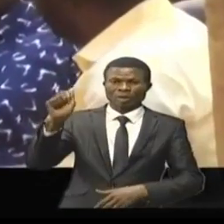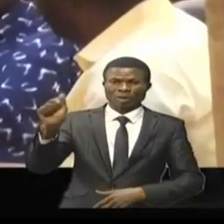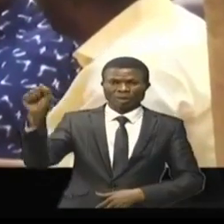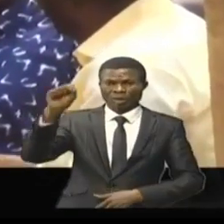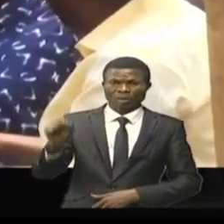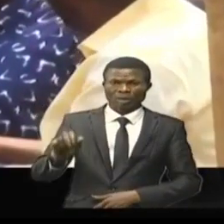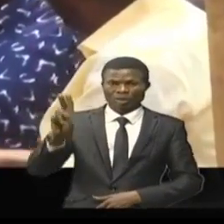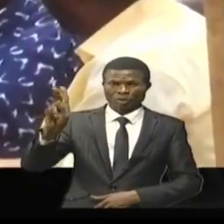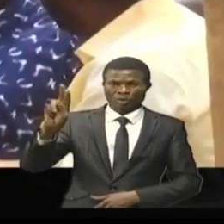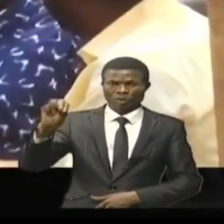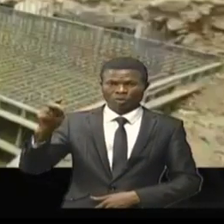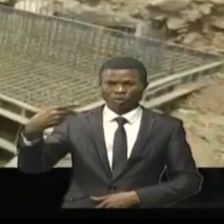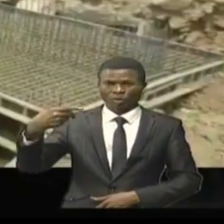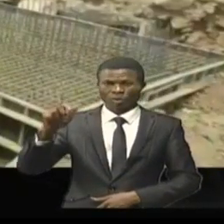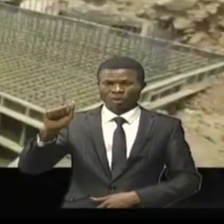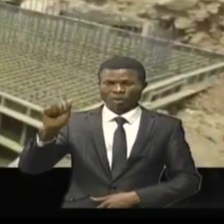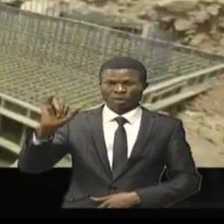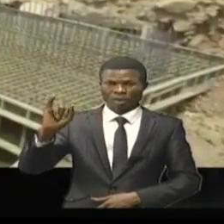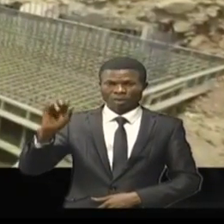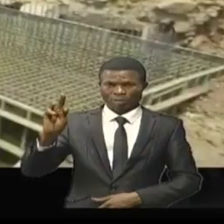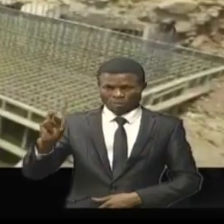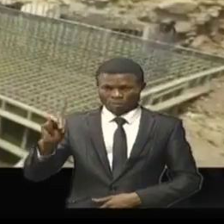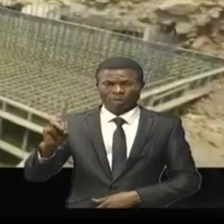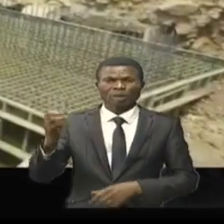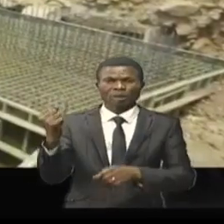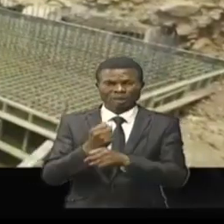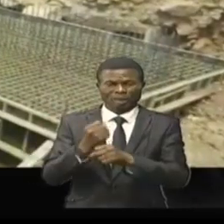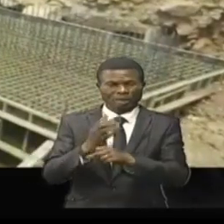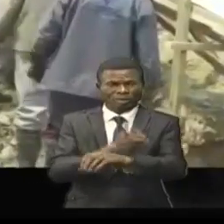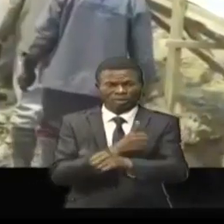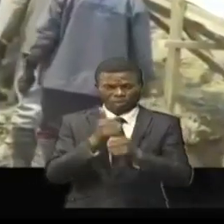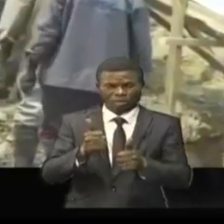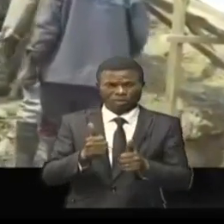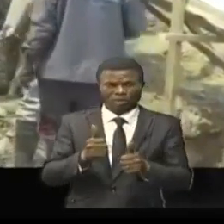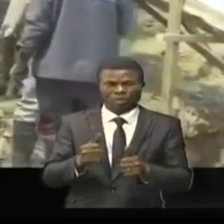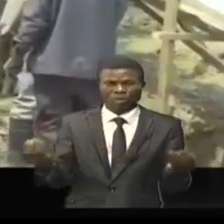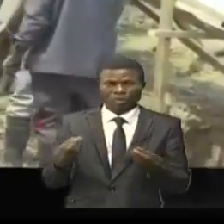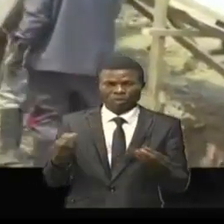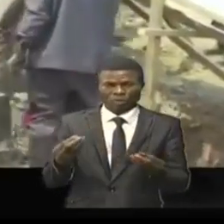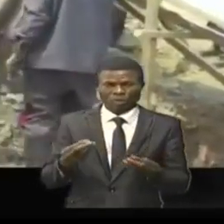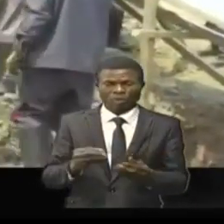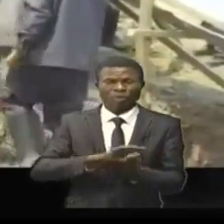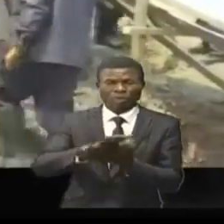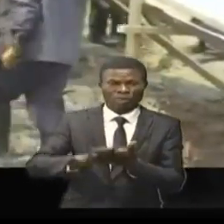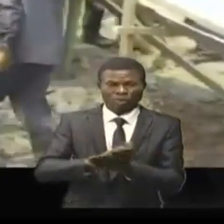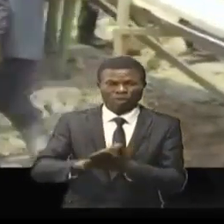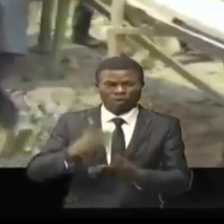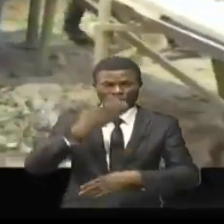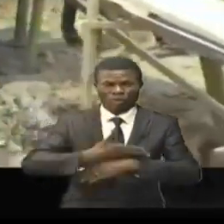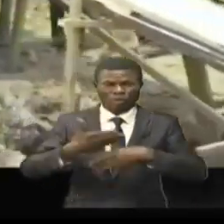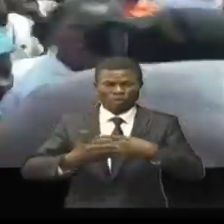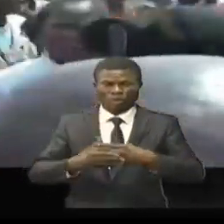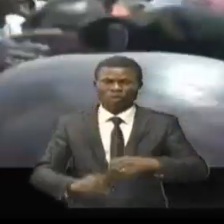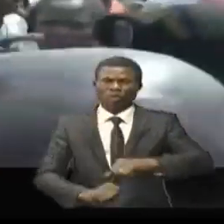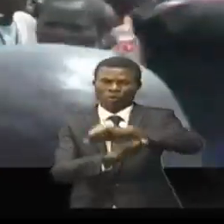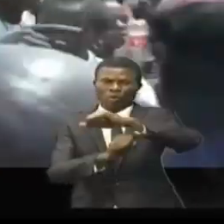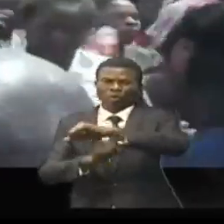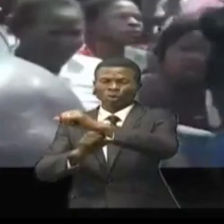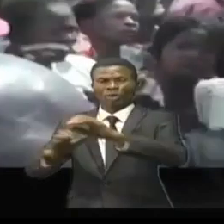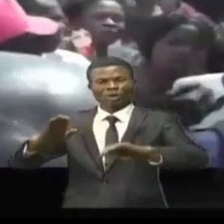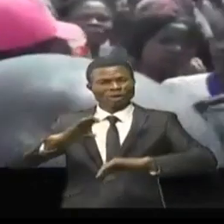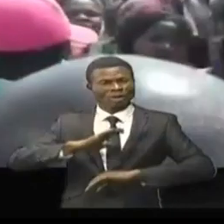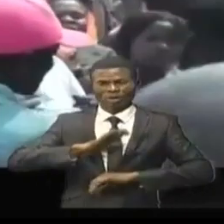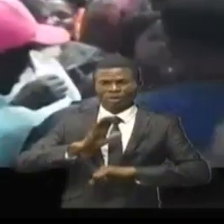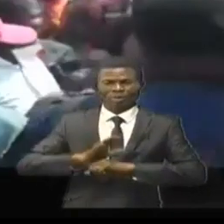bien. Pour l'instant, la société Vaste Réseau de Services au Congo procède à la coulée des massifs pour les piler, à la grande satisfaction